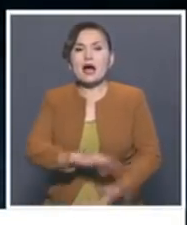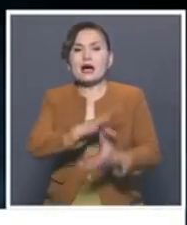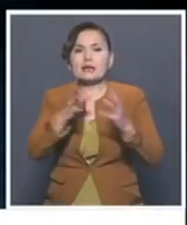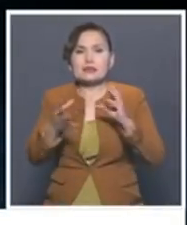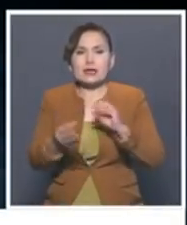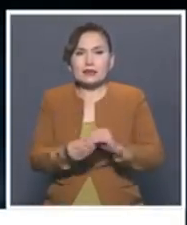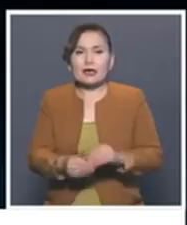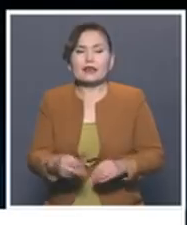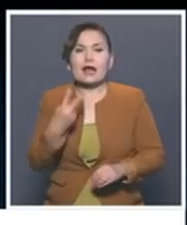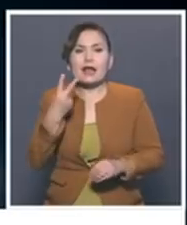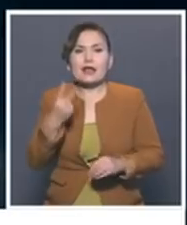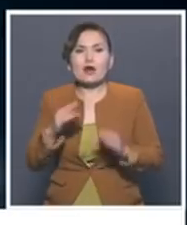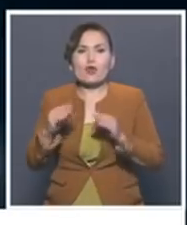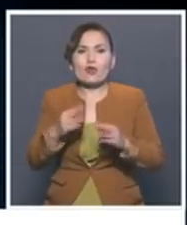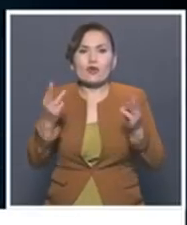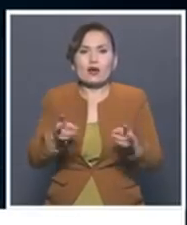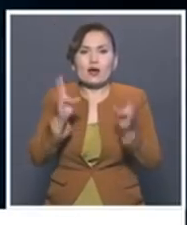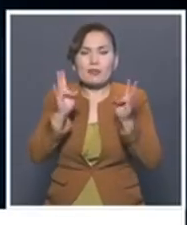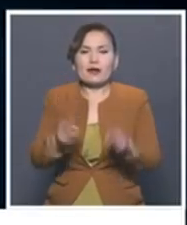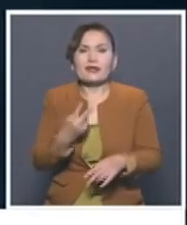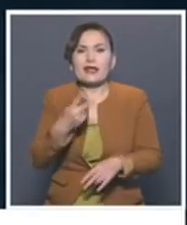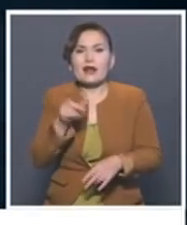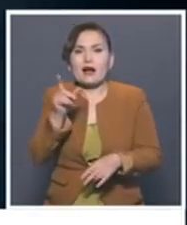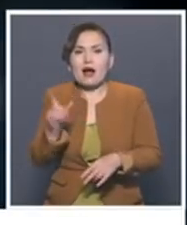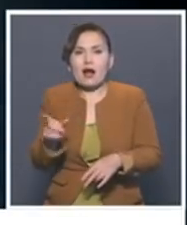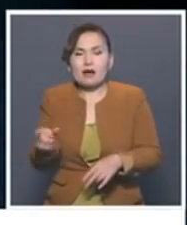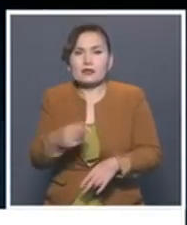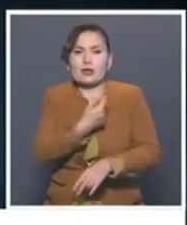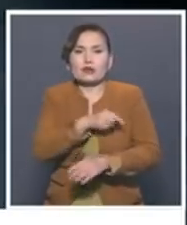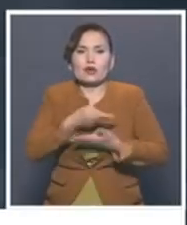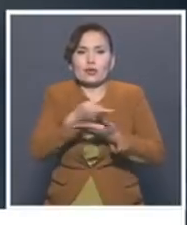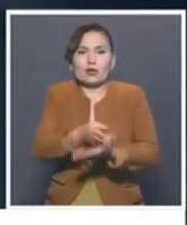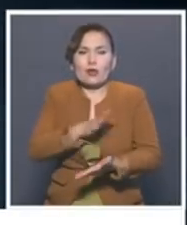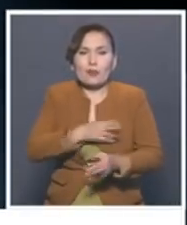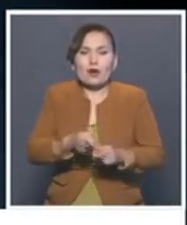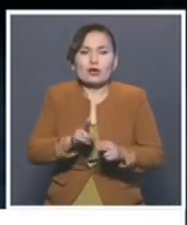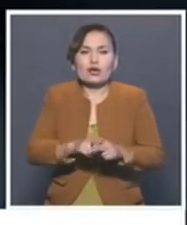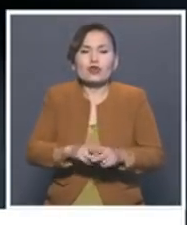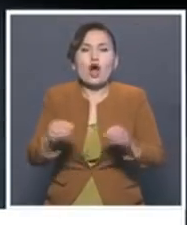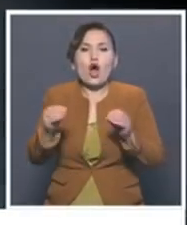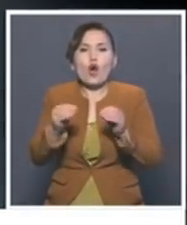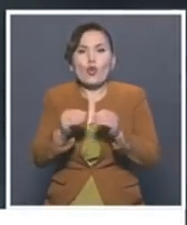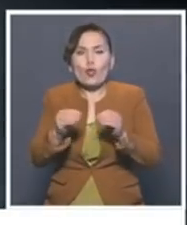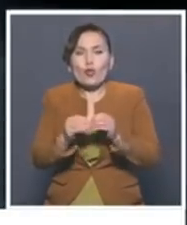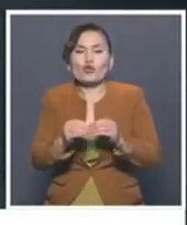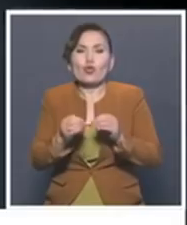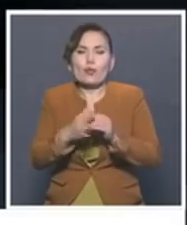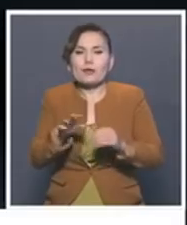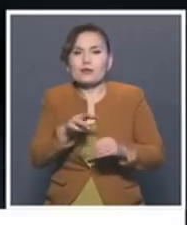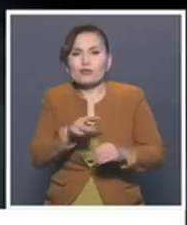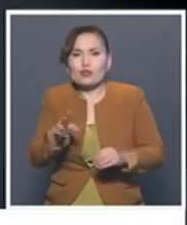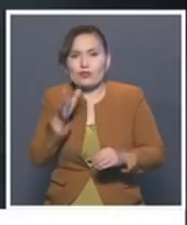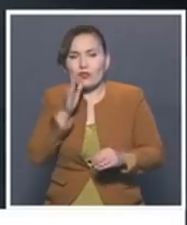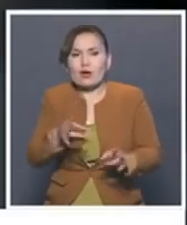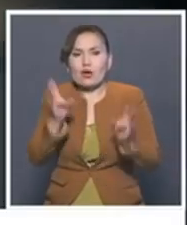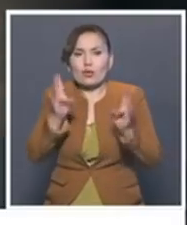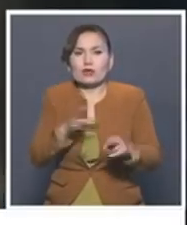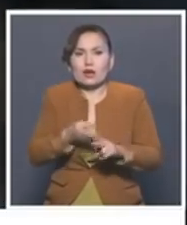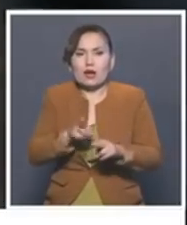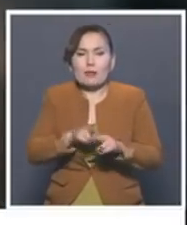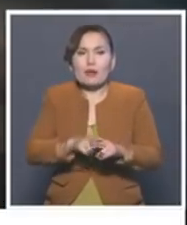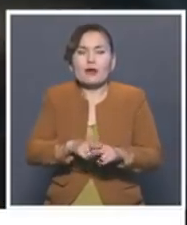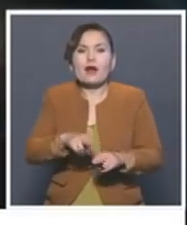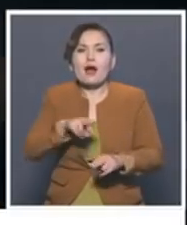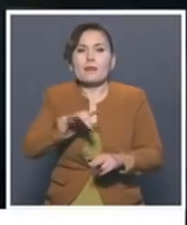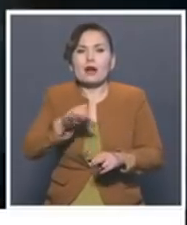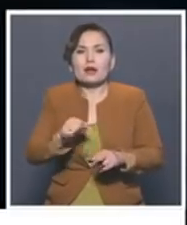Салдарынан екі көлік өртке оранып, екі азамат зардап шекті. Оқиға Есік қаласында сағат 10-15 шамасында болған. Төтенше оқиғада Toyota Land Cruiser